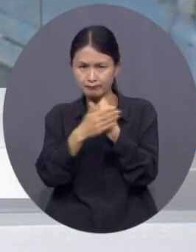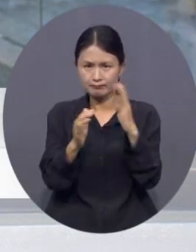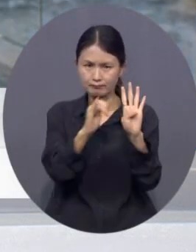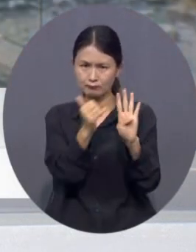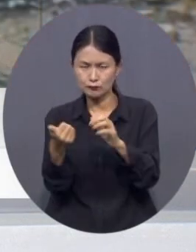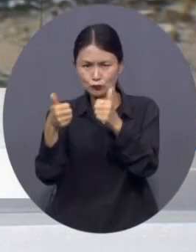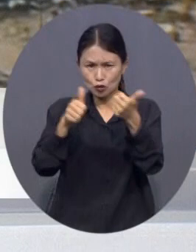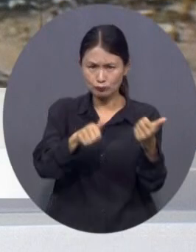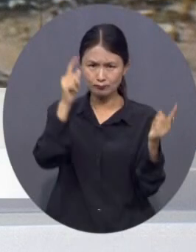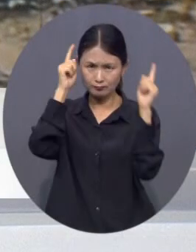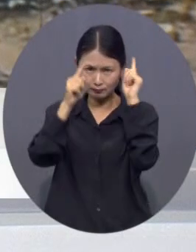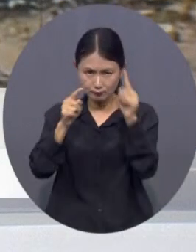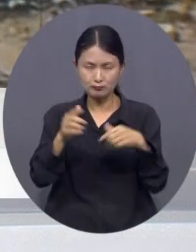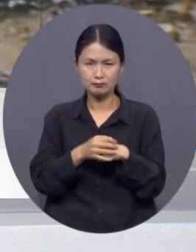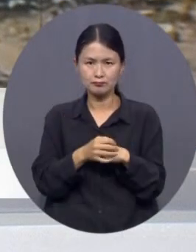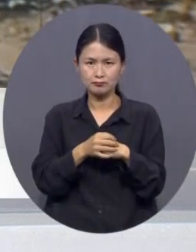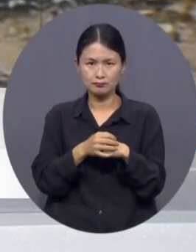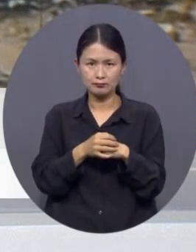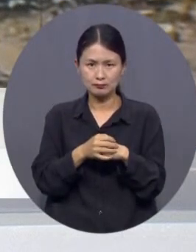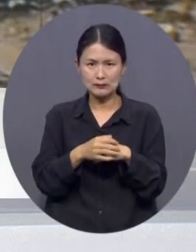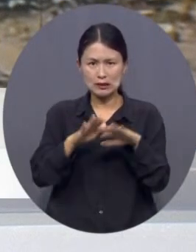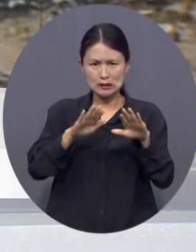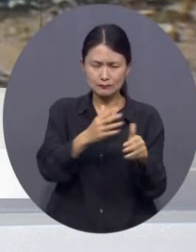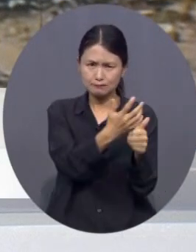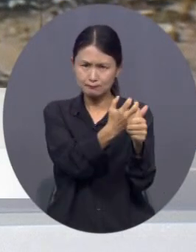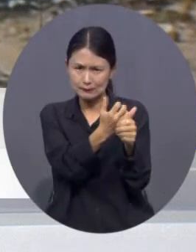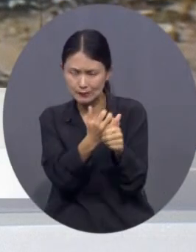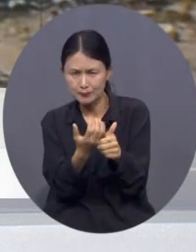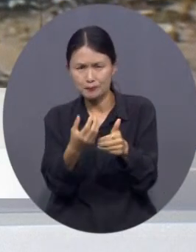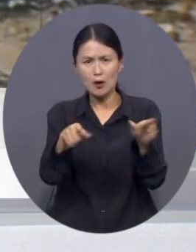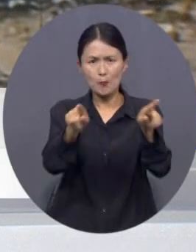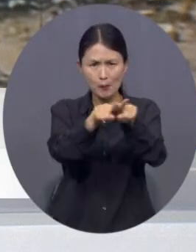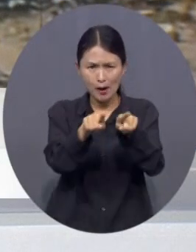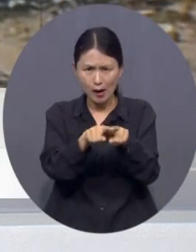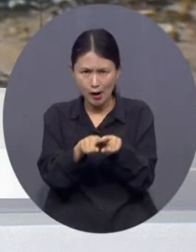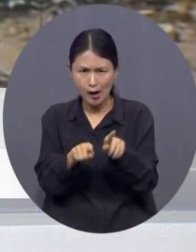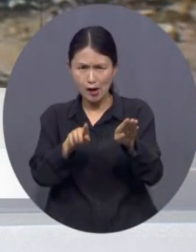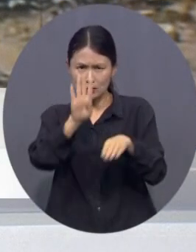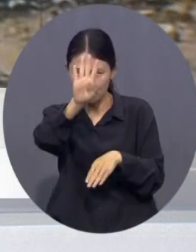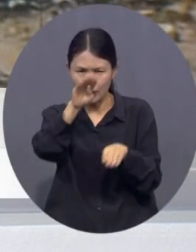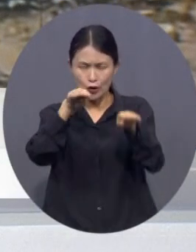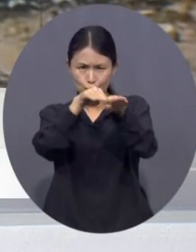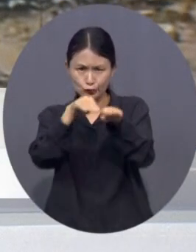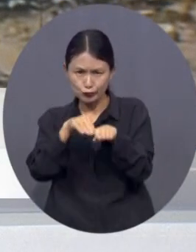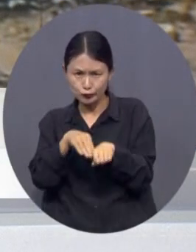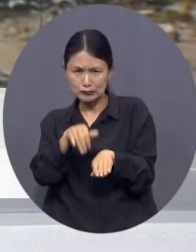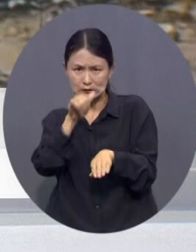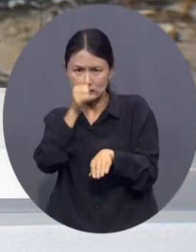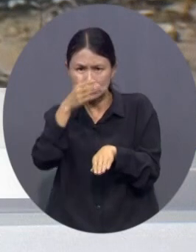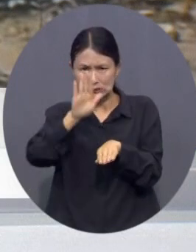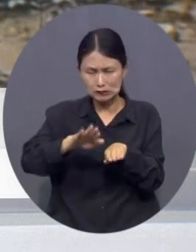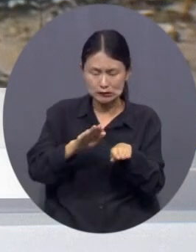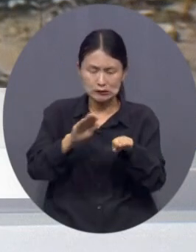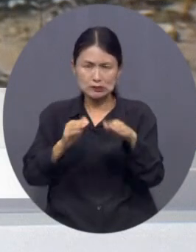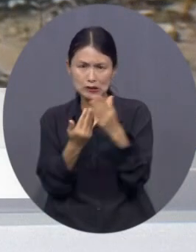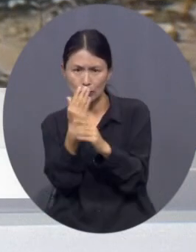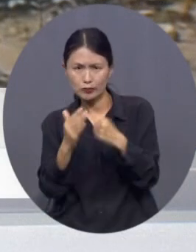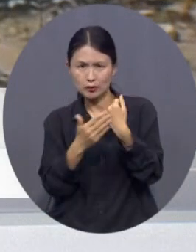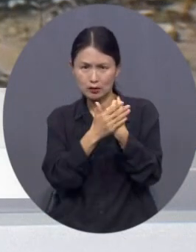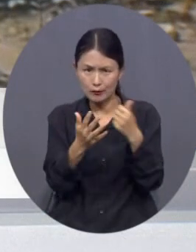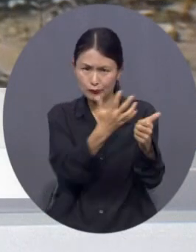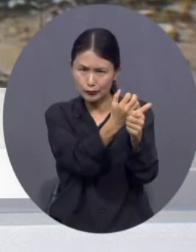4명이 숨지거나 다쳤습니다. 이 덤프트럭이 포함된 4중 충돌 사고였는데 이 사고로